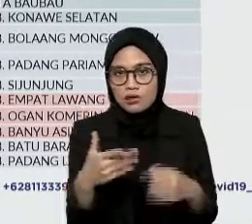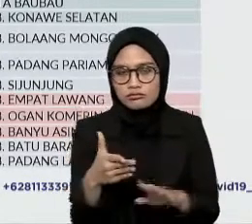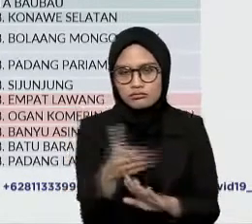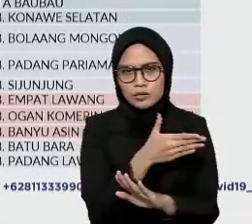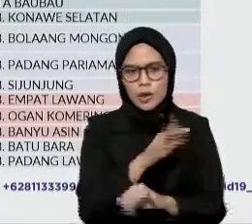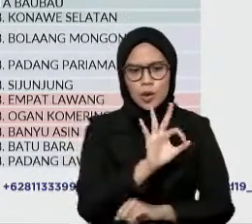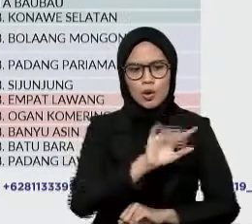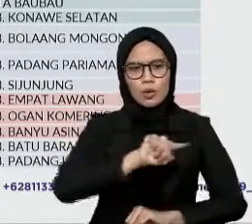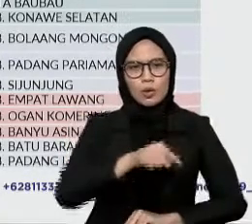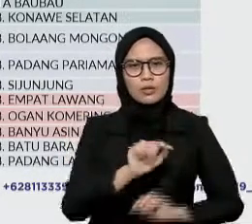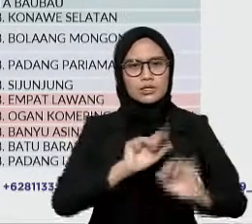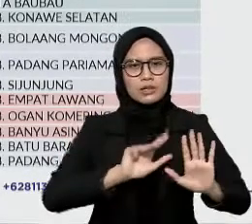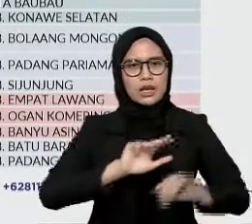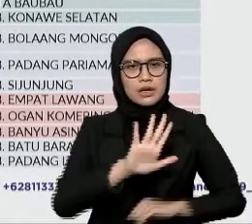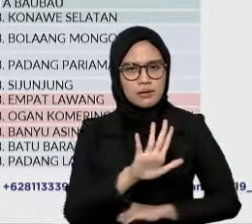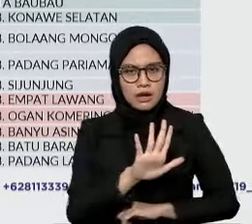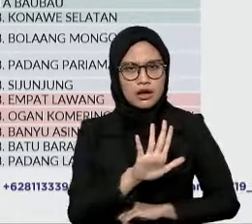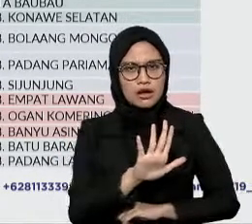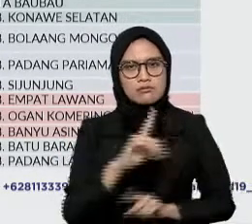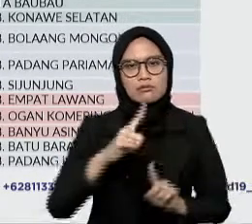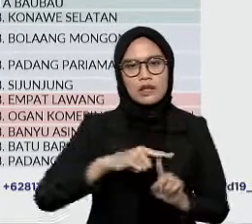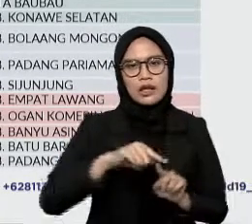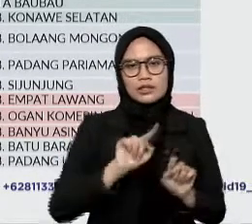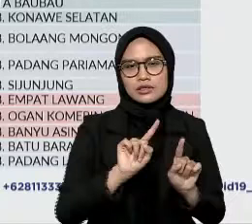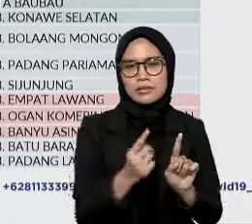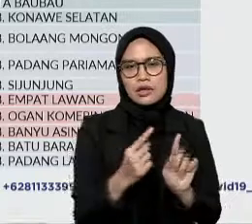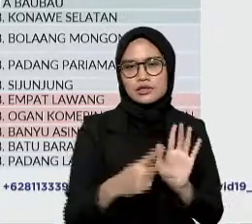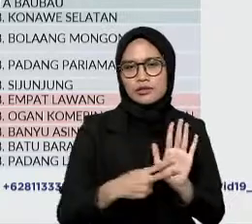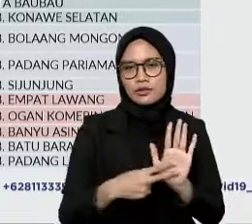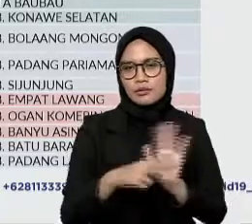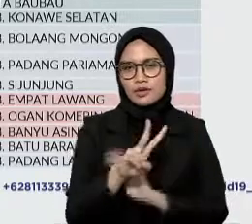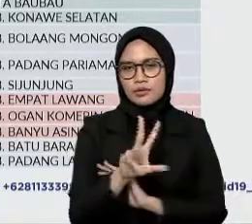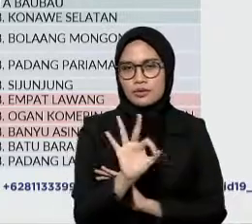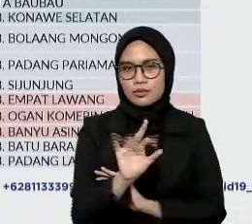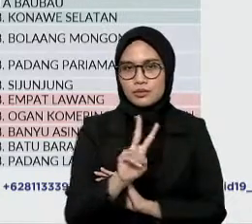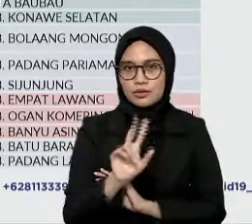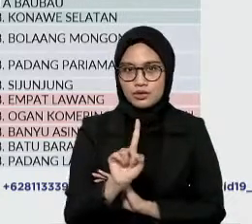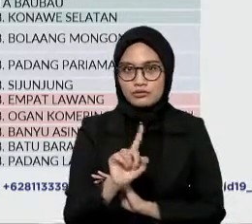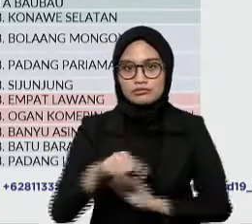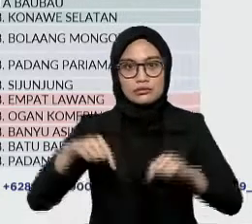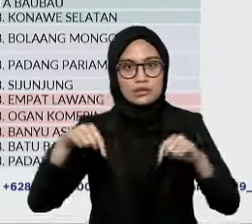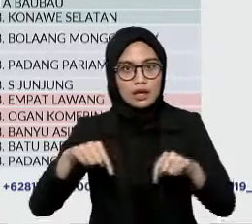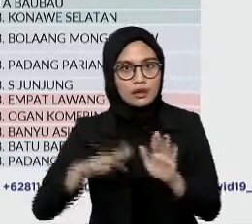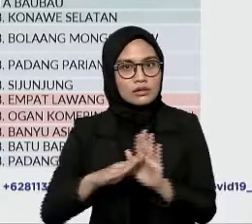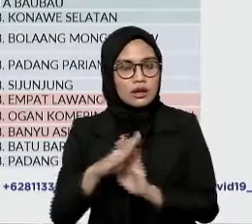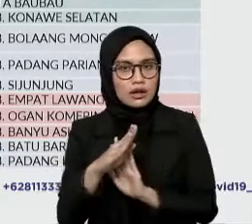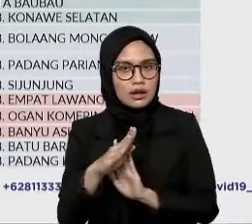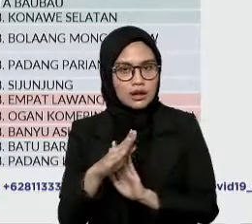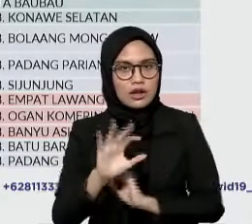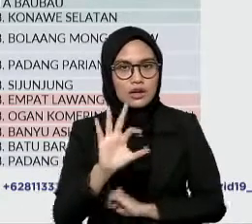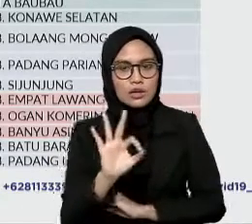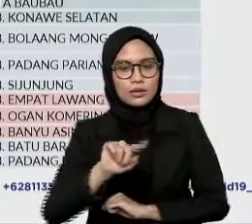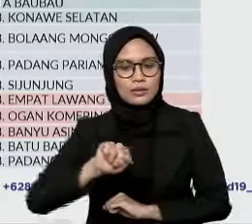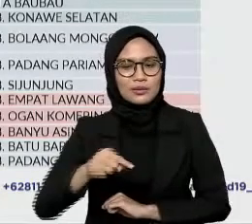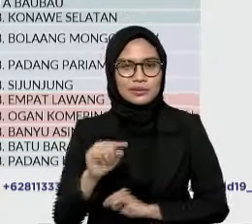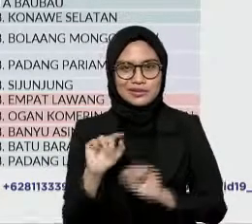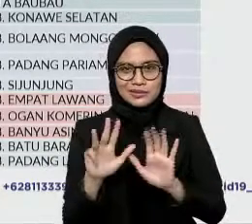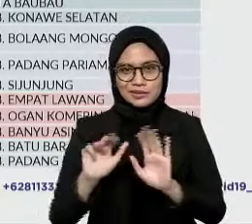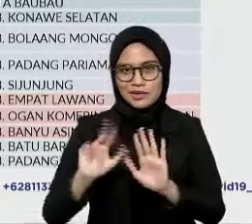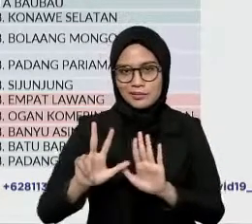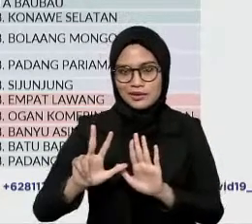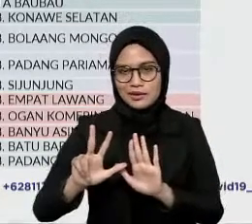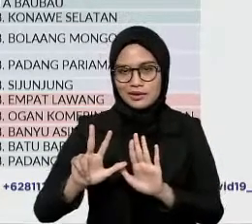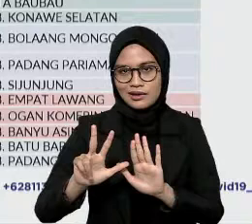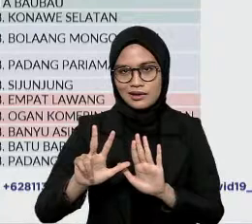0,95 pada tanggal 11 November 2021 naik menjadi 0,98